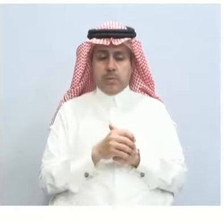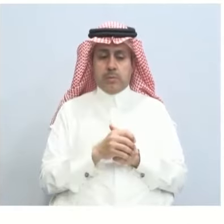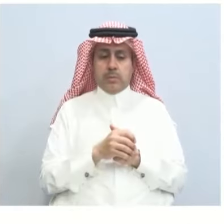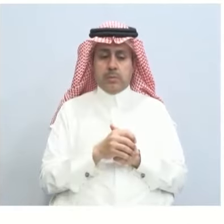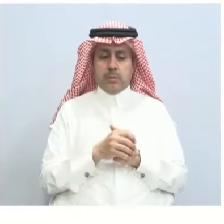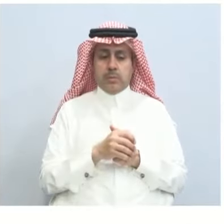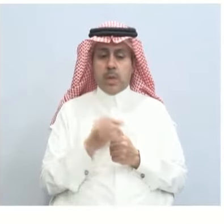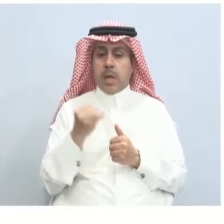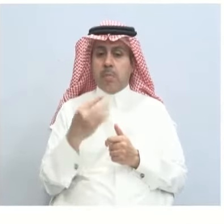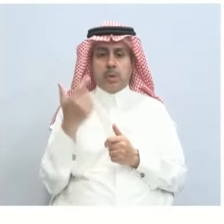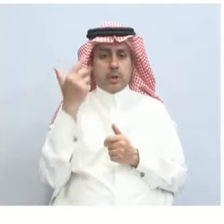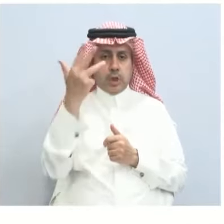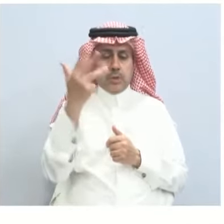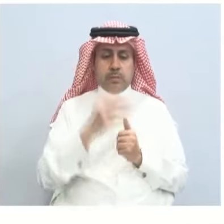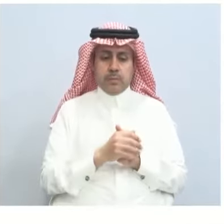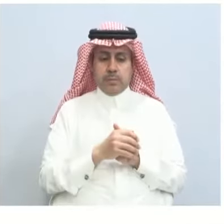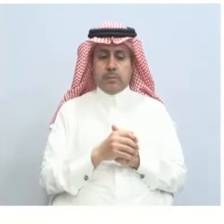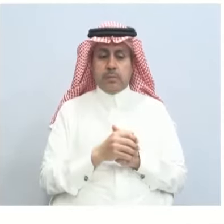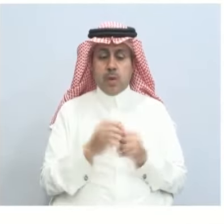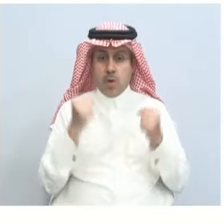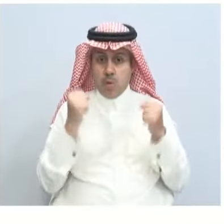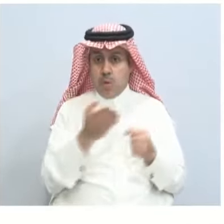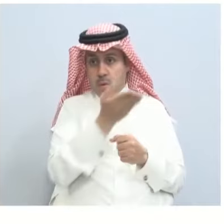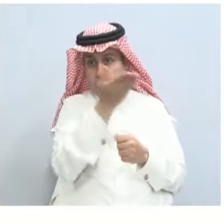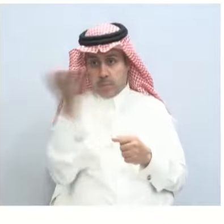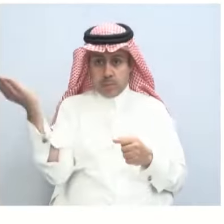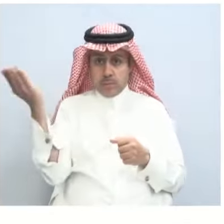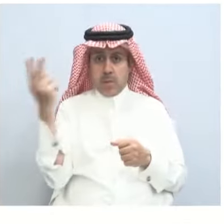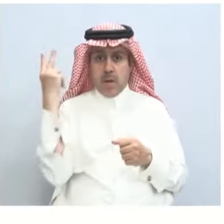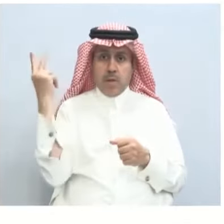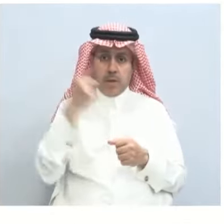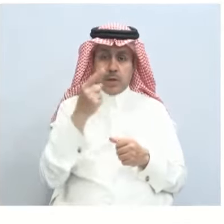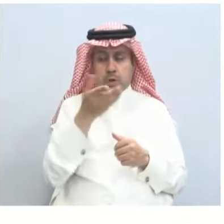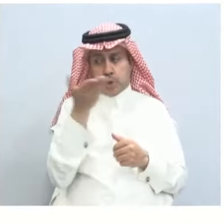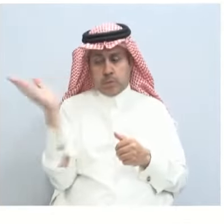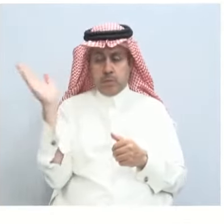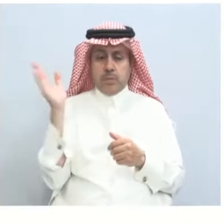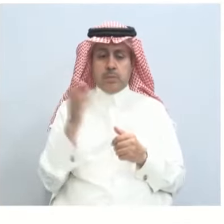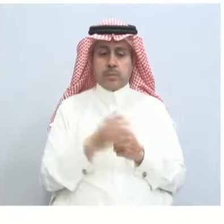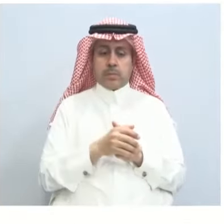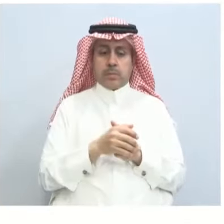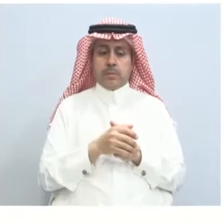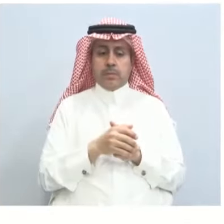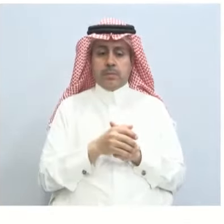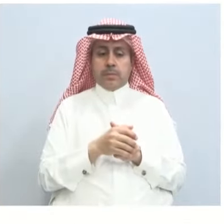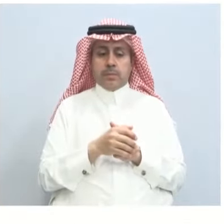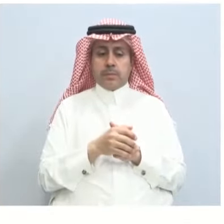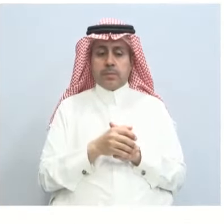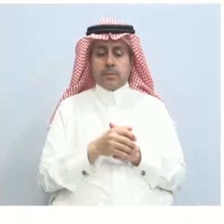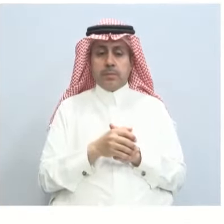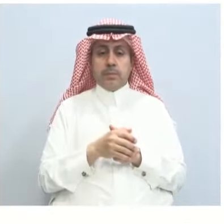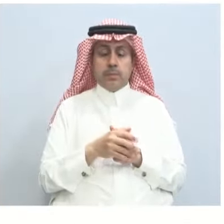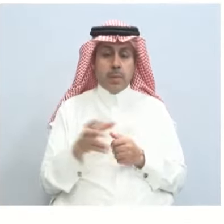ومقدارها ت ثم بعدين قوه اخرى مقدارها 12 وتكون باتجاه الشرق